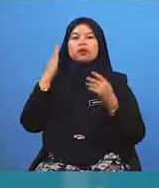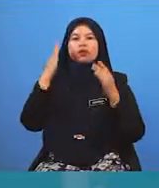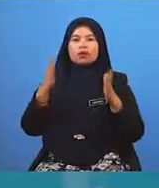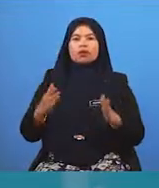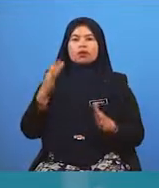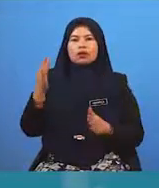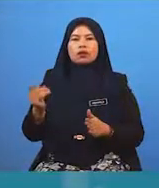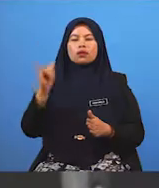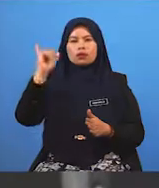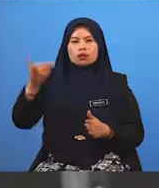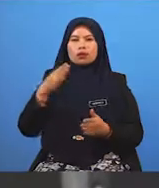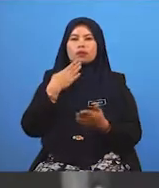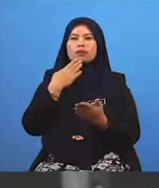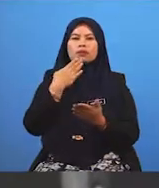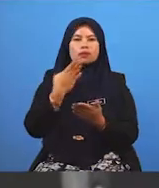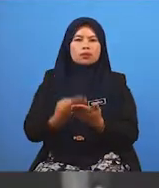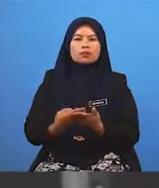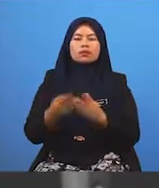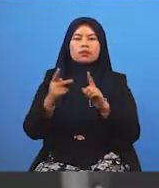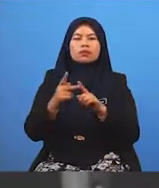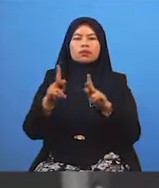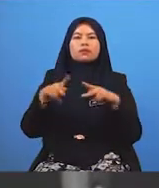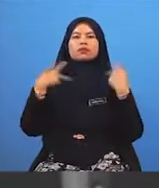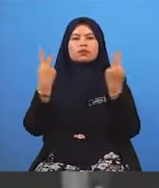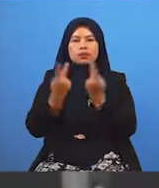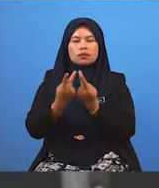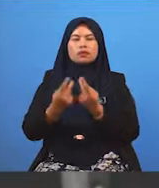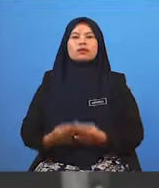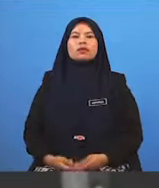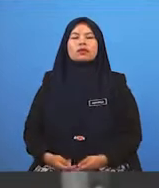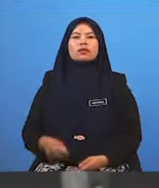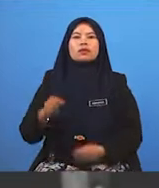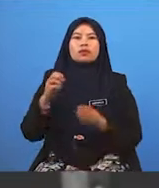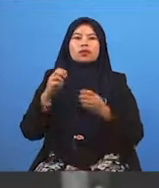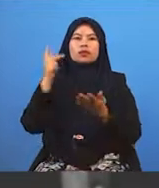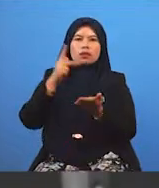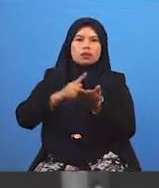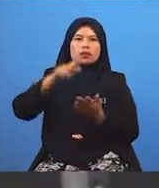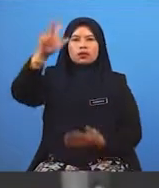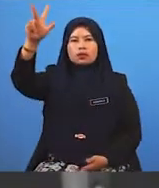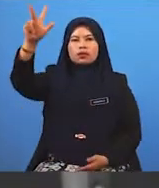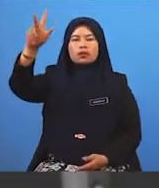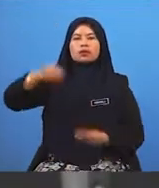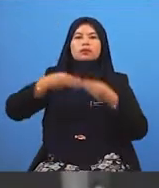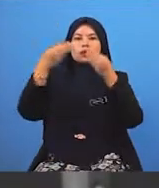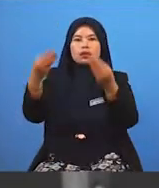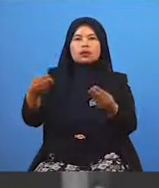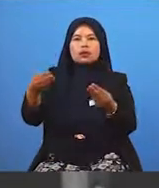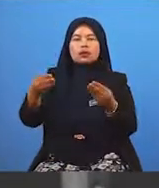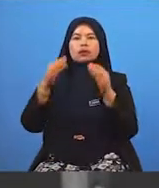keluarganya. Kesan berbuat baik pada isteri yang ketiga ialah memberikan pendidikan anak-anak yang